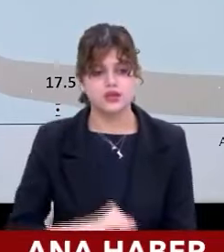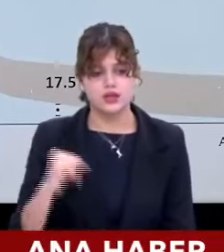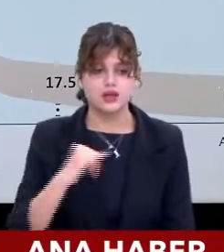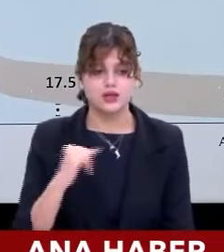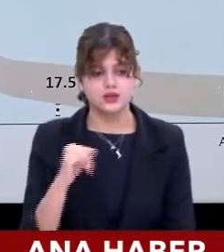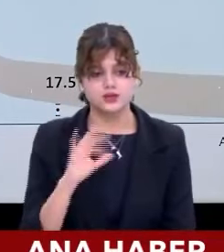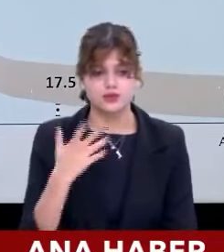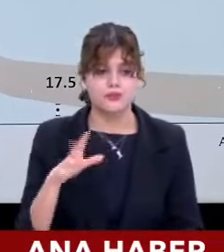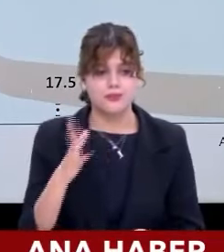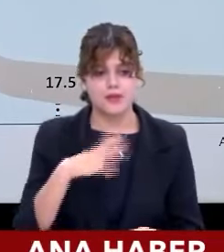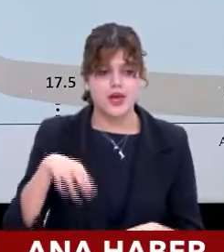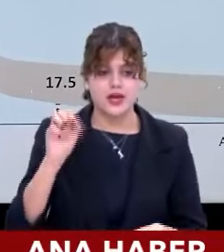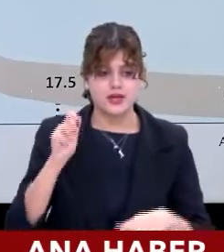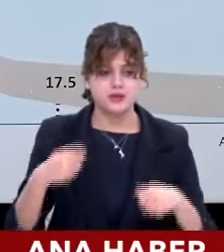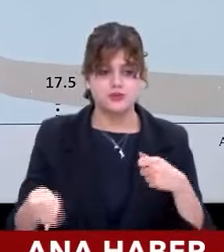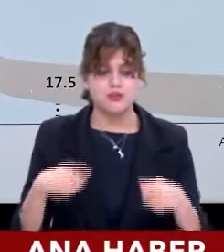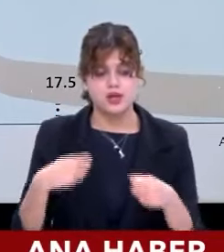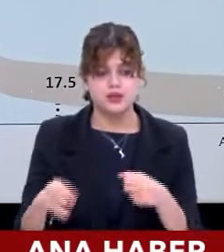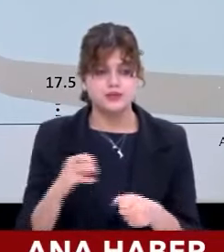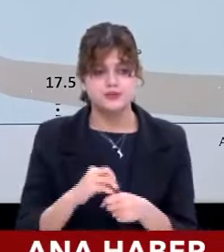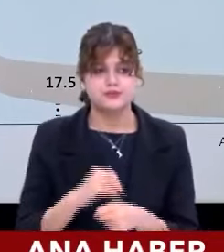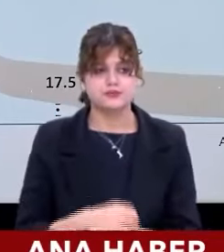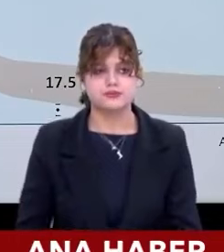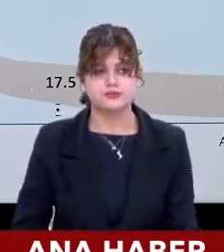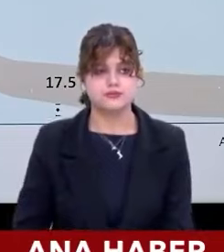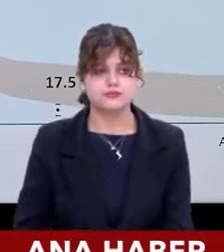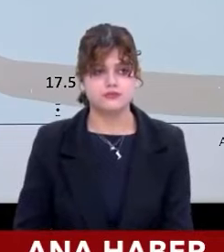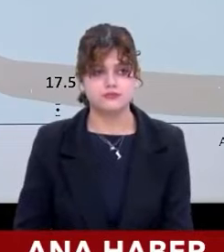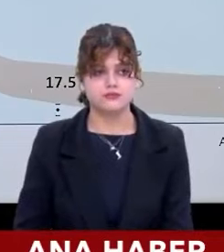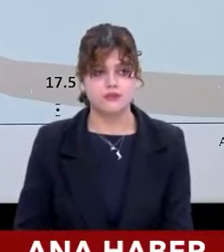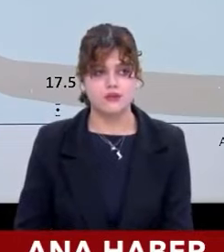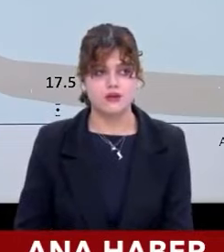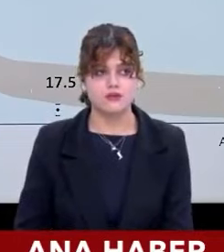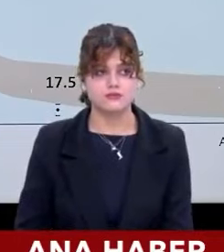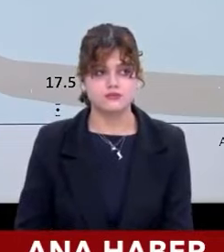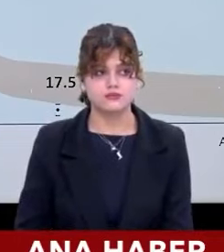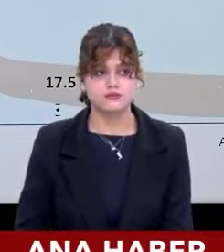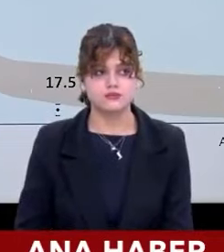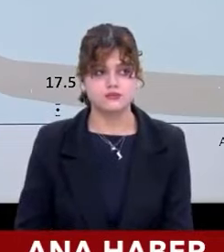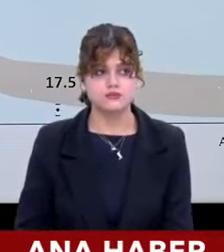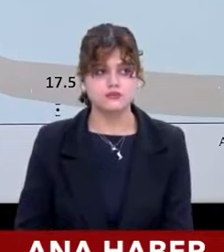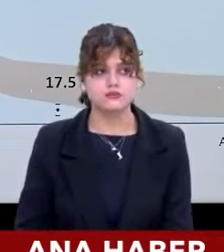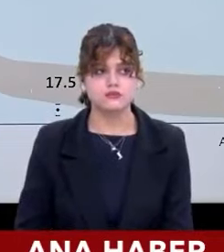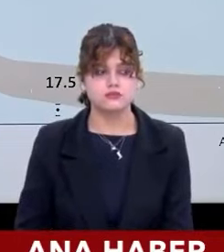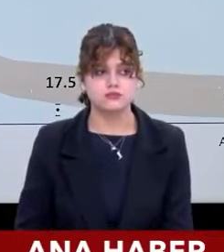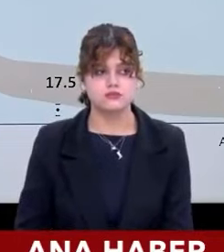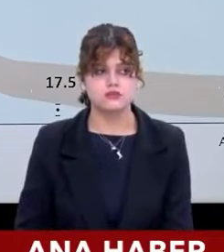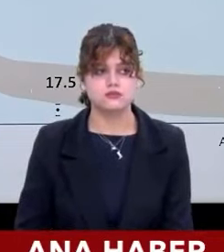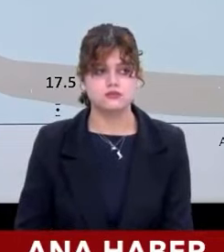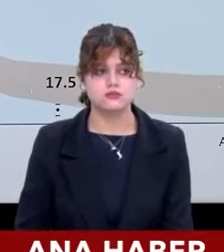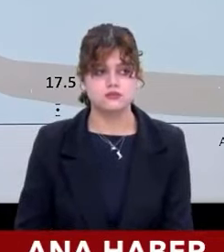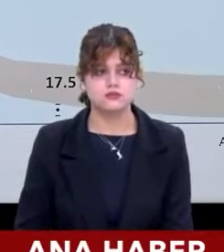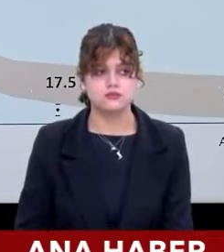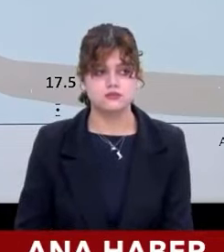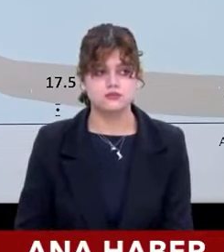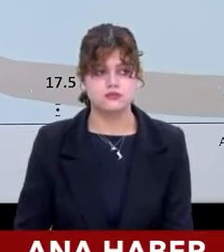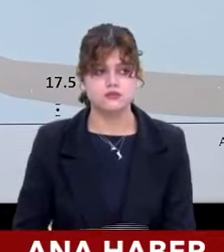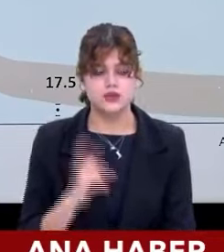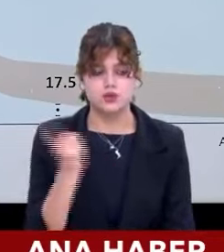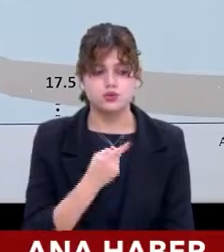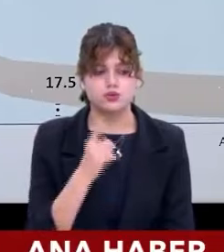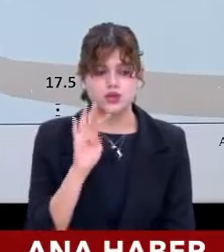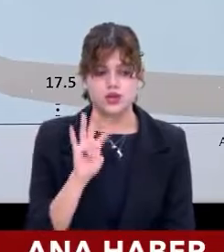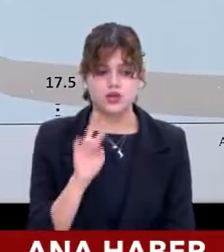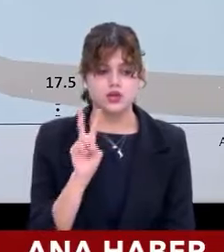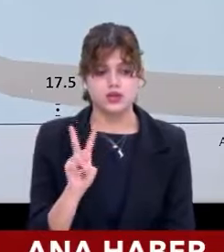yaklaşık Merkez Bankası'nın Eee bandının Hedef bandının üst kısmı olan %